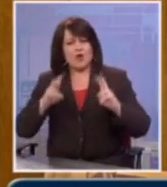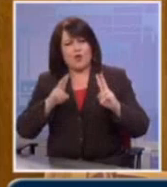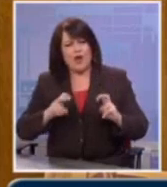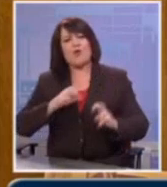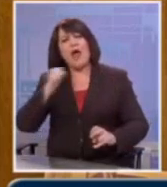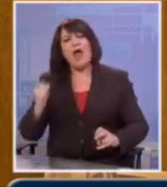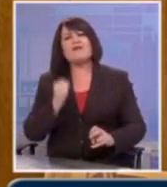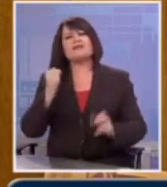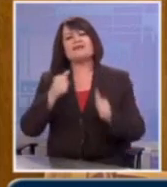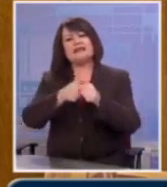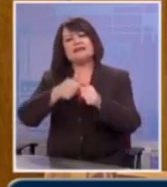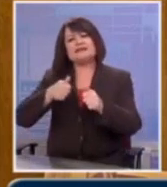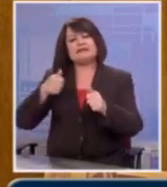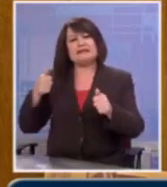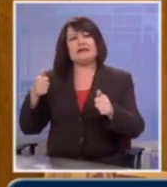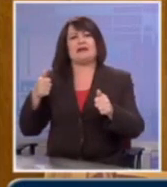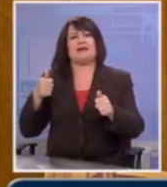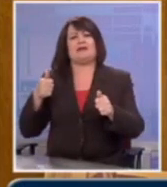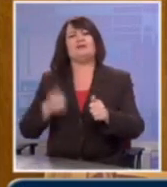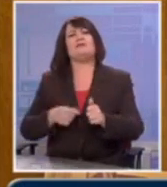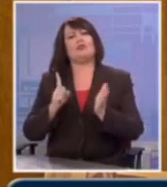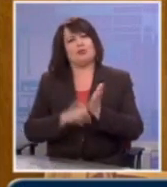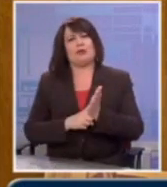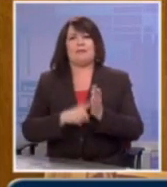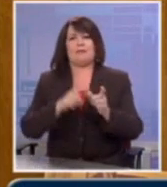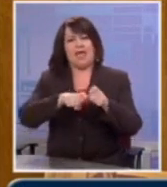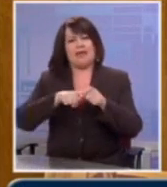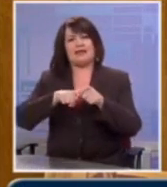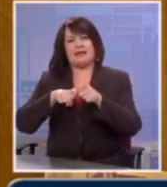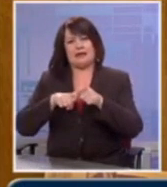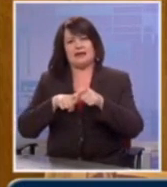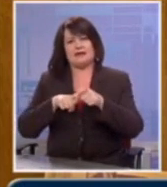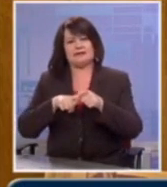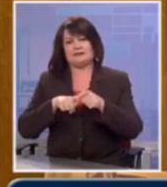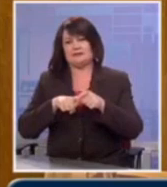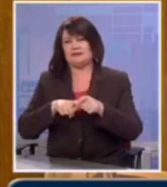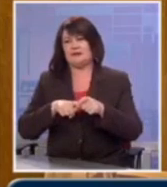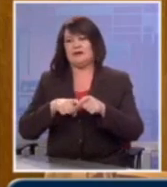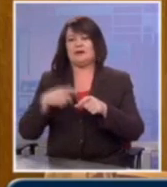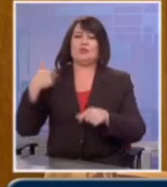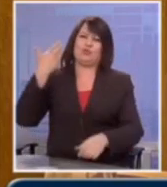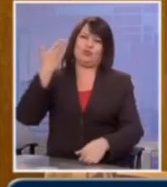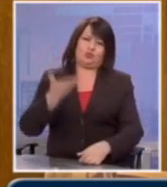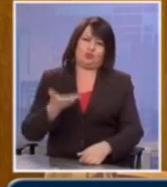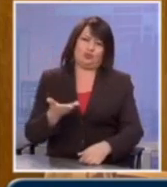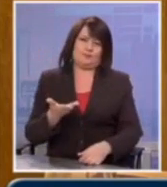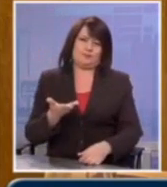αυστηρή σειρά με τη σειρά που αυτές οι εταιρείες έχουν τεθεί χρονολογικά